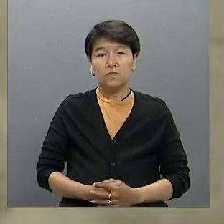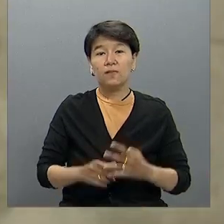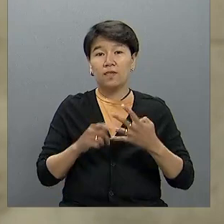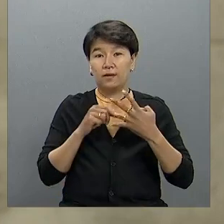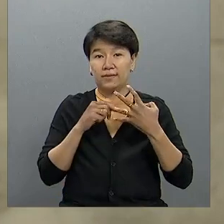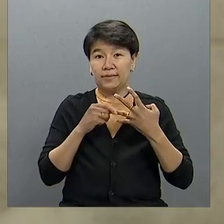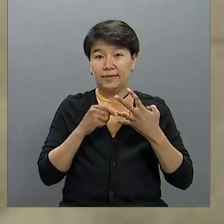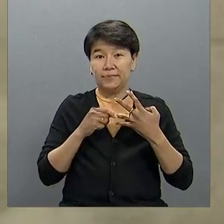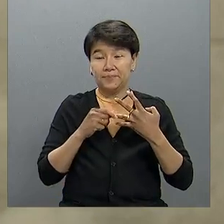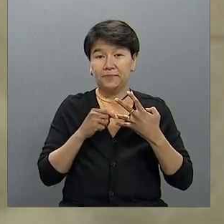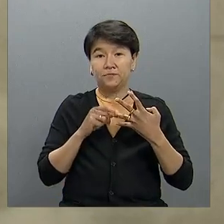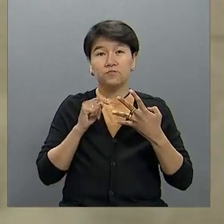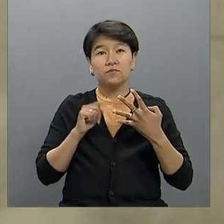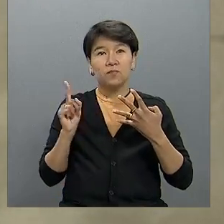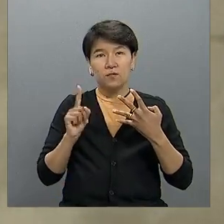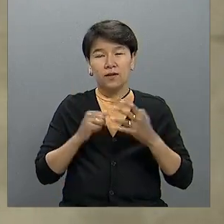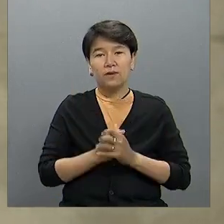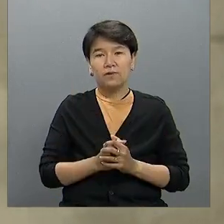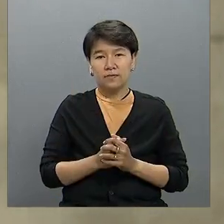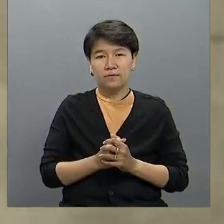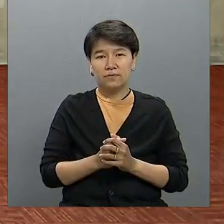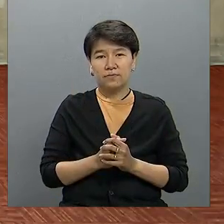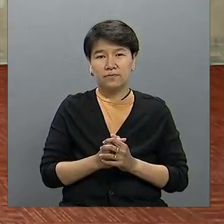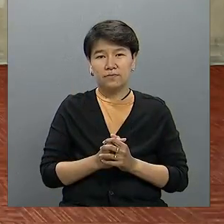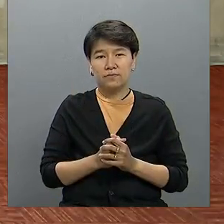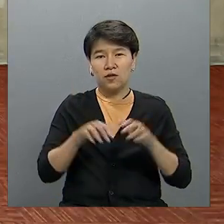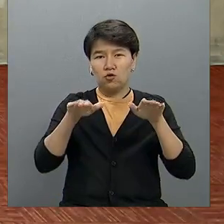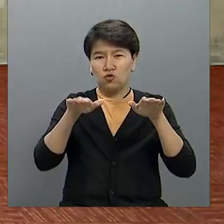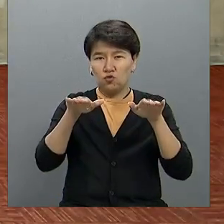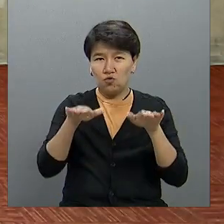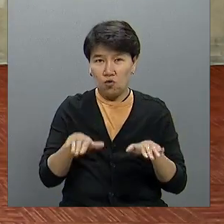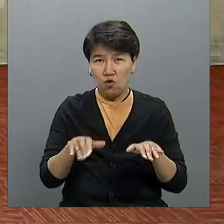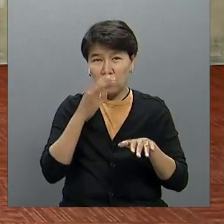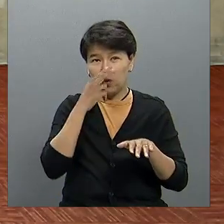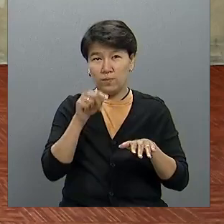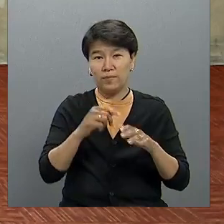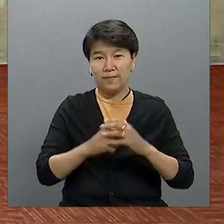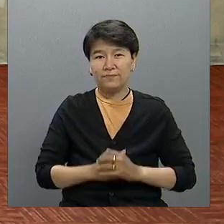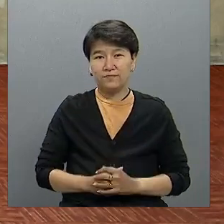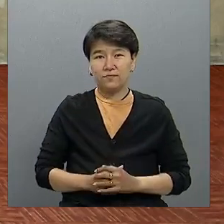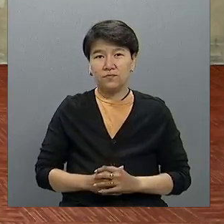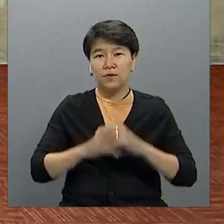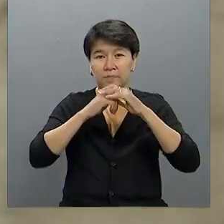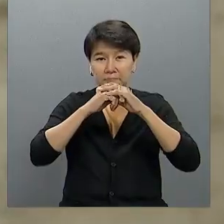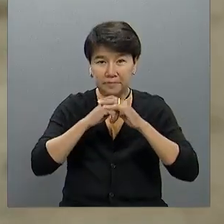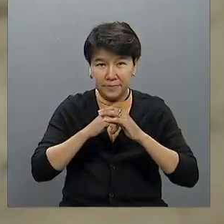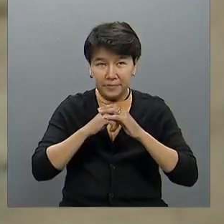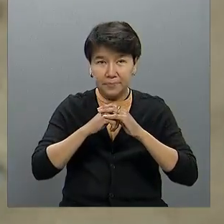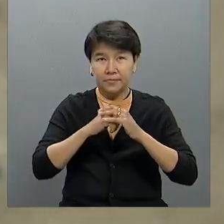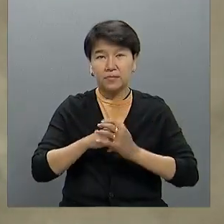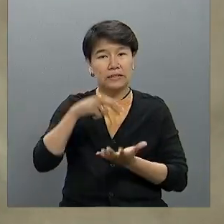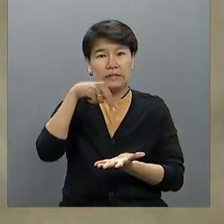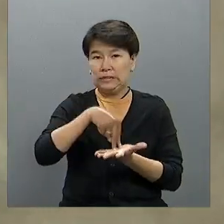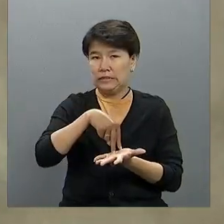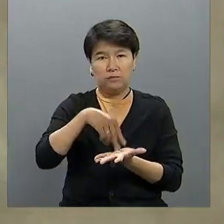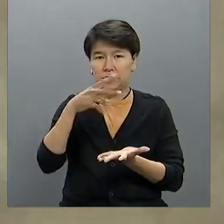เราจะมาทำสควอทแบบเกรงค้างนะคะก็หมายถึงเราจะเกรงค้างเอาไว้ในท่านี้โดยที่ไม่ลุกขึ้นยืนมานะคะเราก็จะค้างเอ